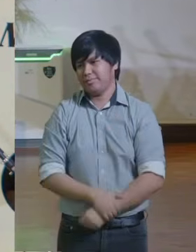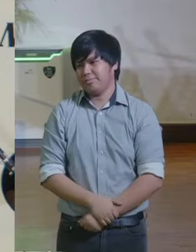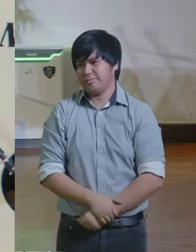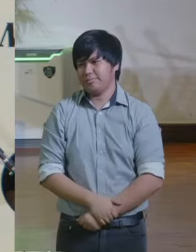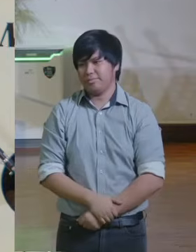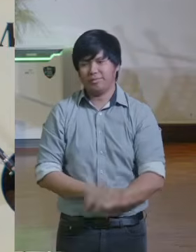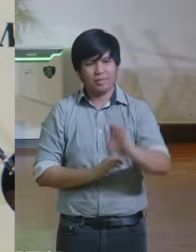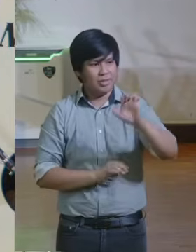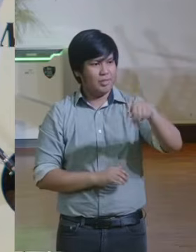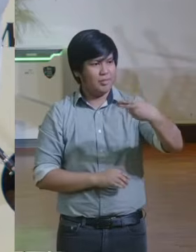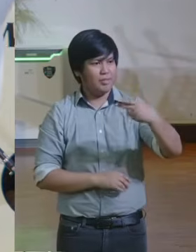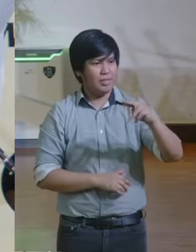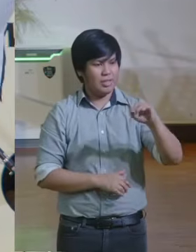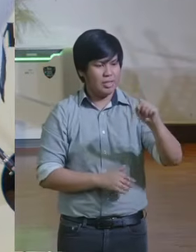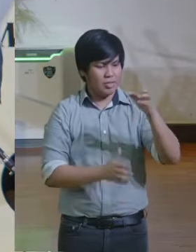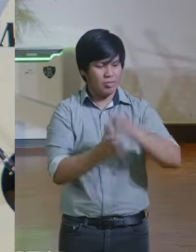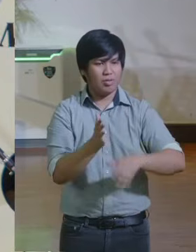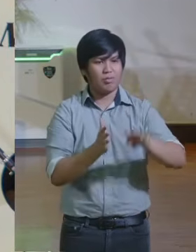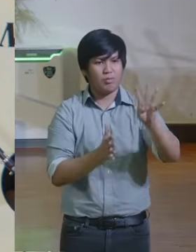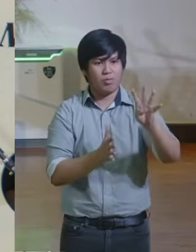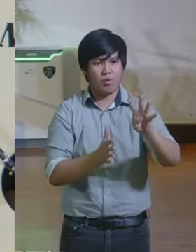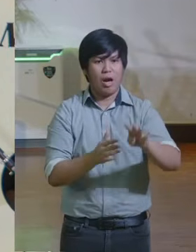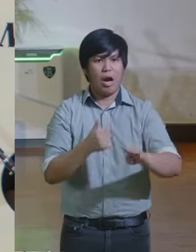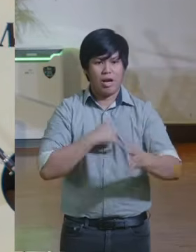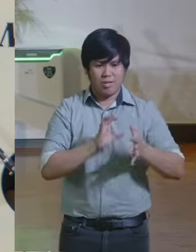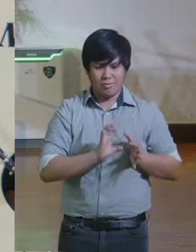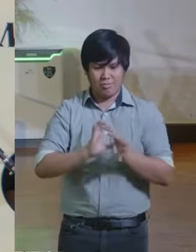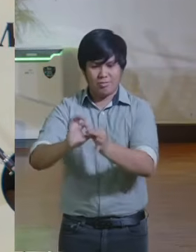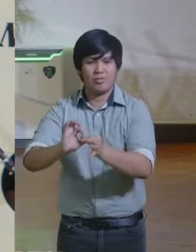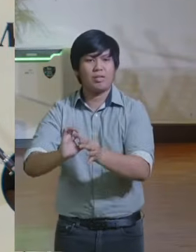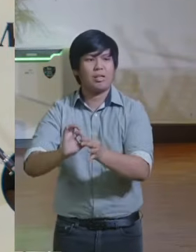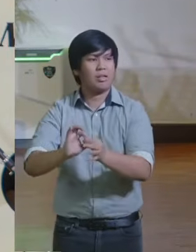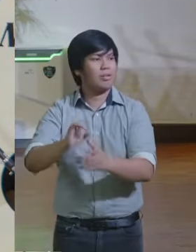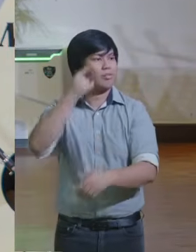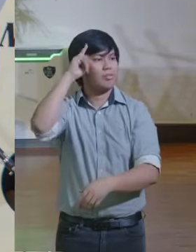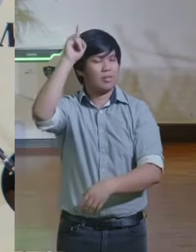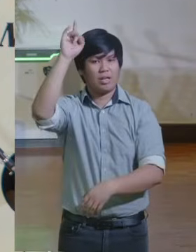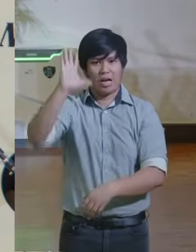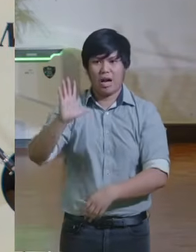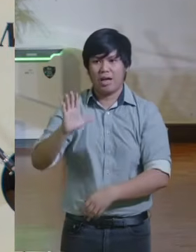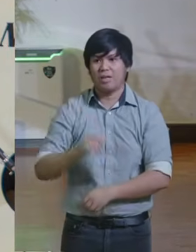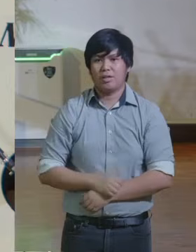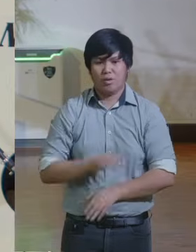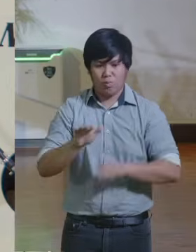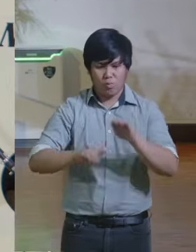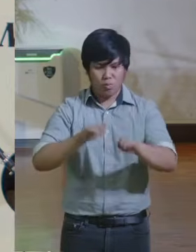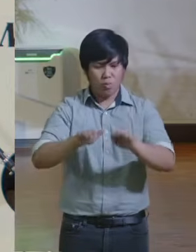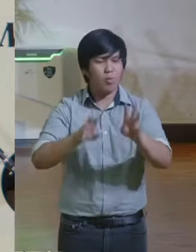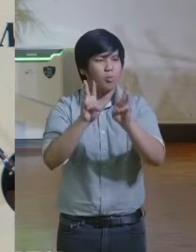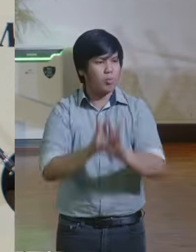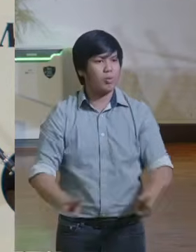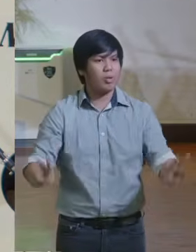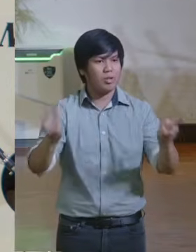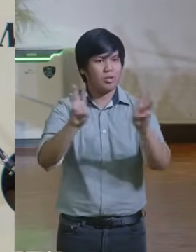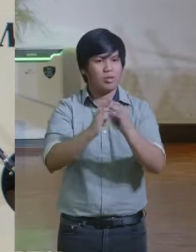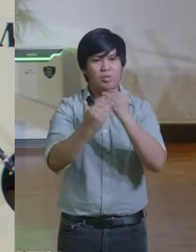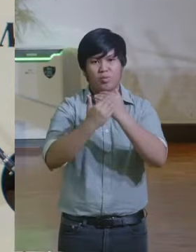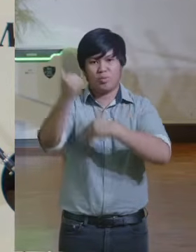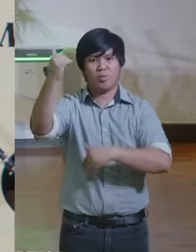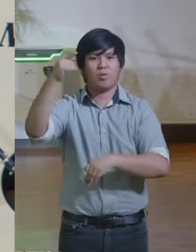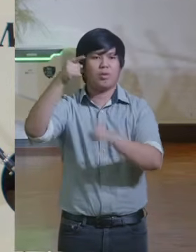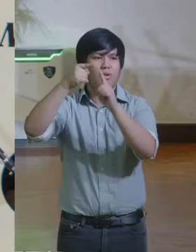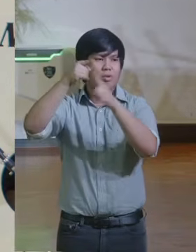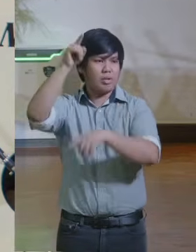Ephesians 4:1, I therefore, prisoner for the Lord, urge you to walk in a manner worthy of the calling to which you have been